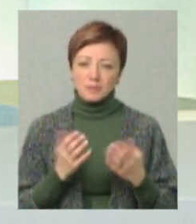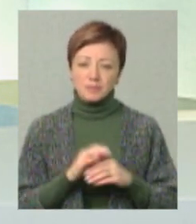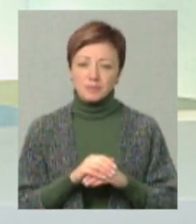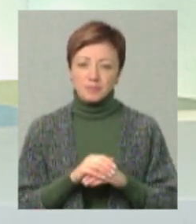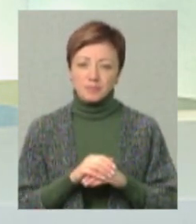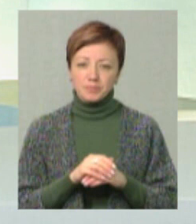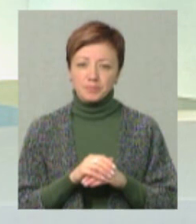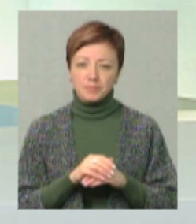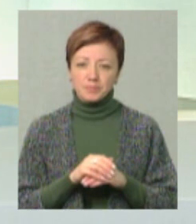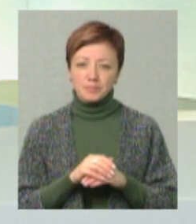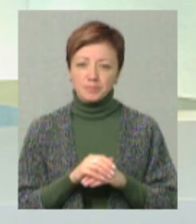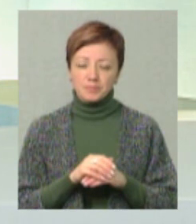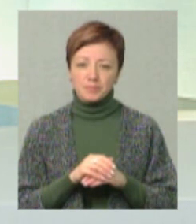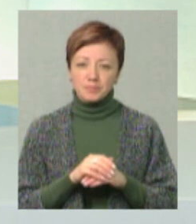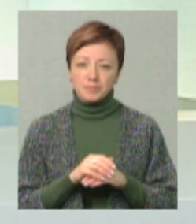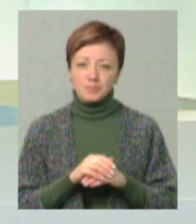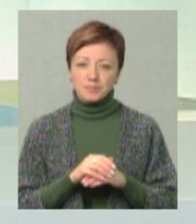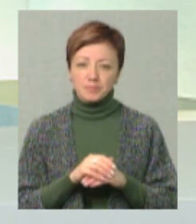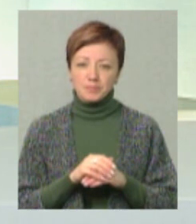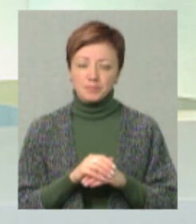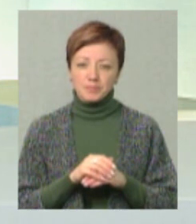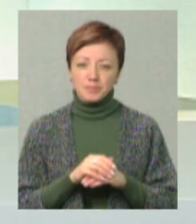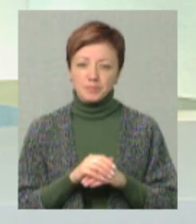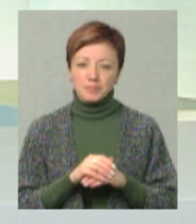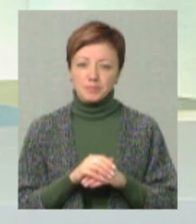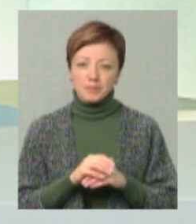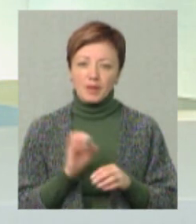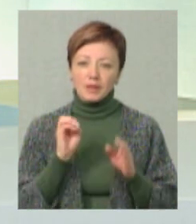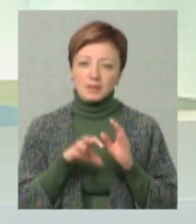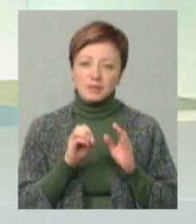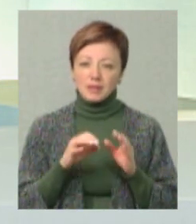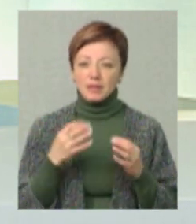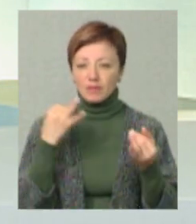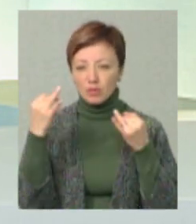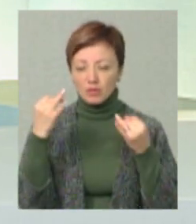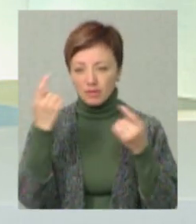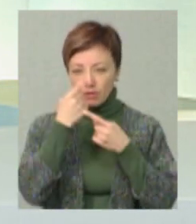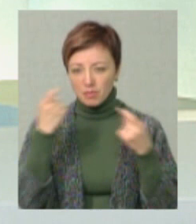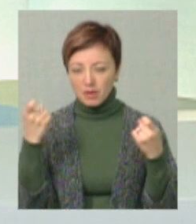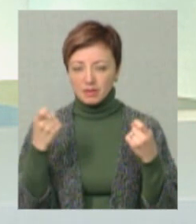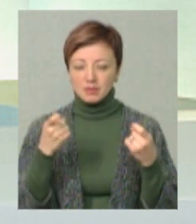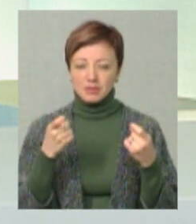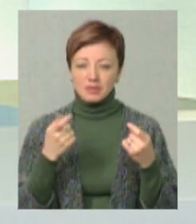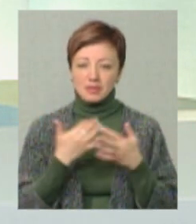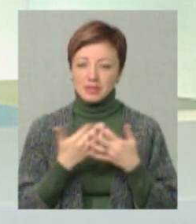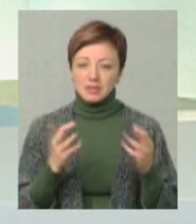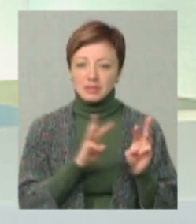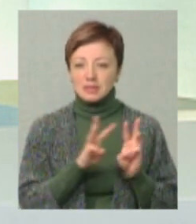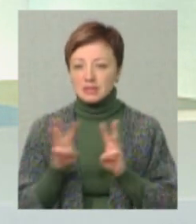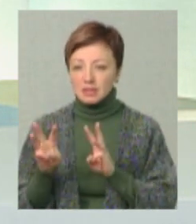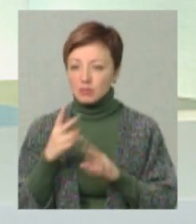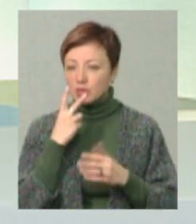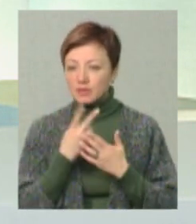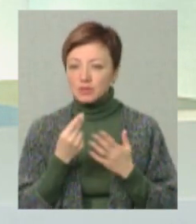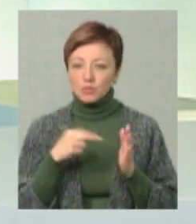Зайдіть в ті ж якісь комунікатори, куди ви скидуєте, там, я не знаю, Домрія, OLX чи якісь